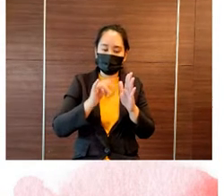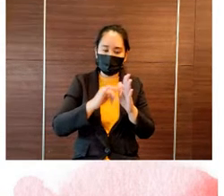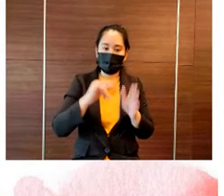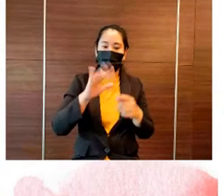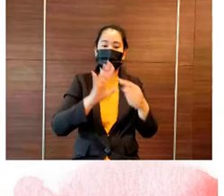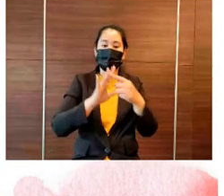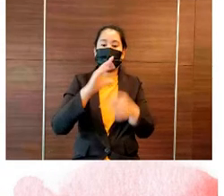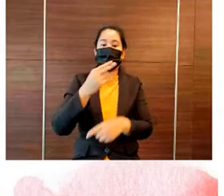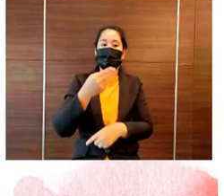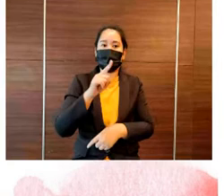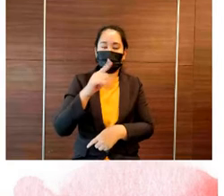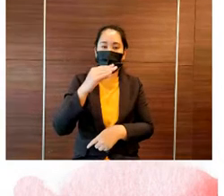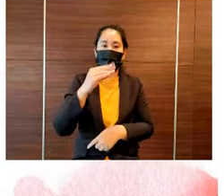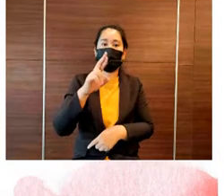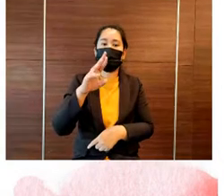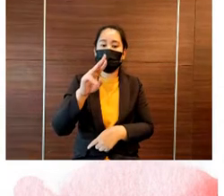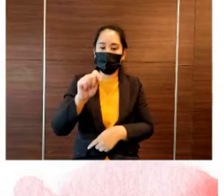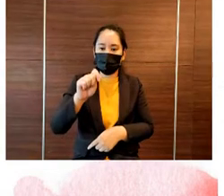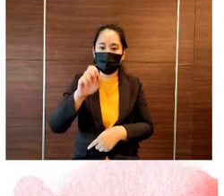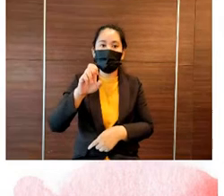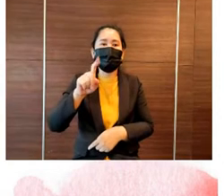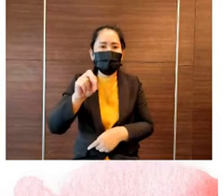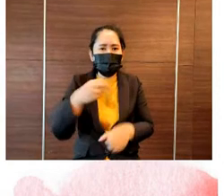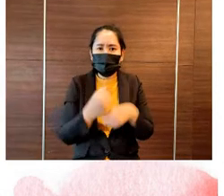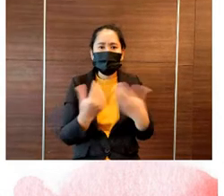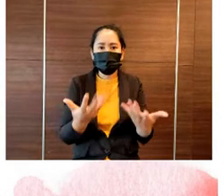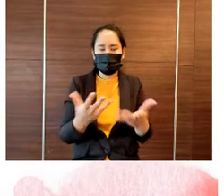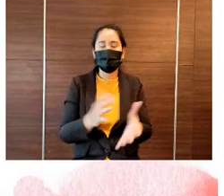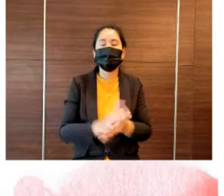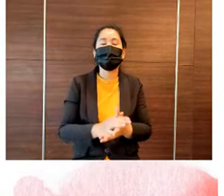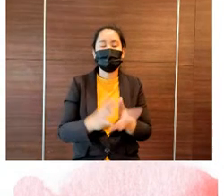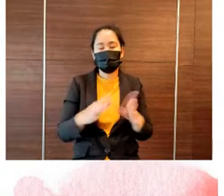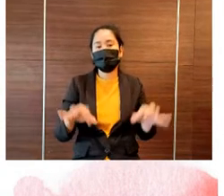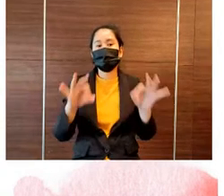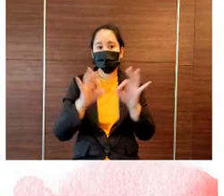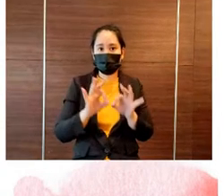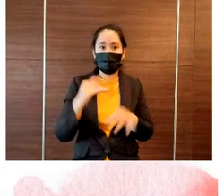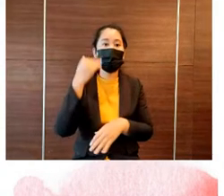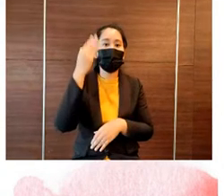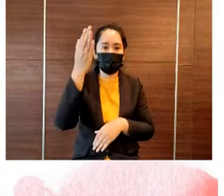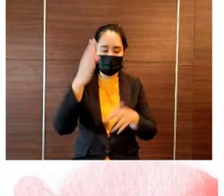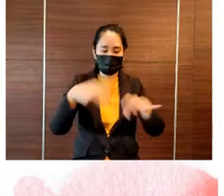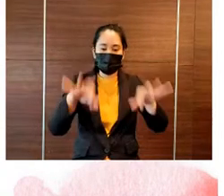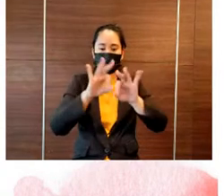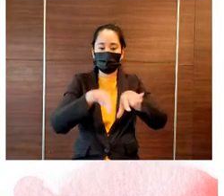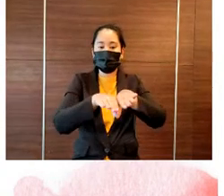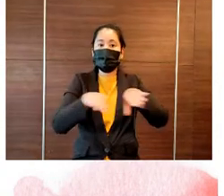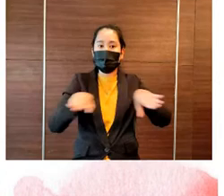ผมไม่มีความรู้นะครับนะจะทำได้แค่ไหนนั่นเป็นอีกเรื่องหนึ่งแต่จะต้องได้มาตรฐาน